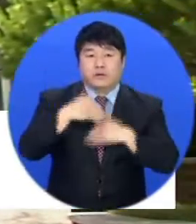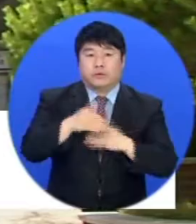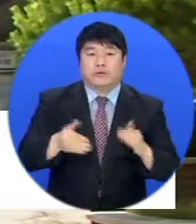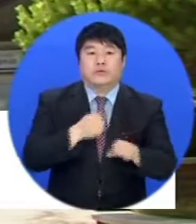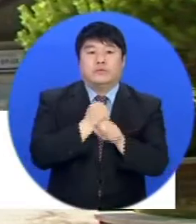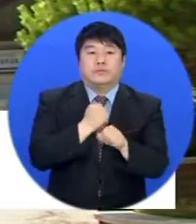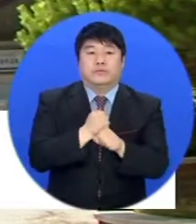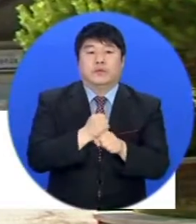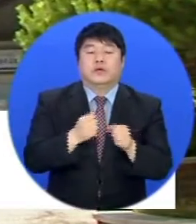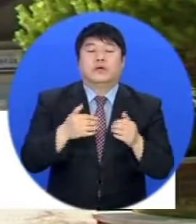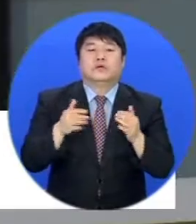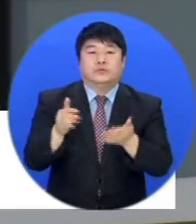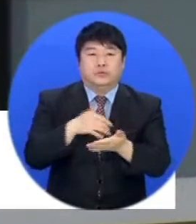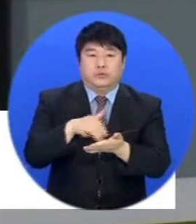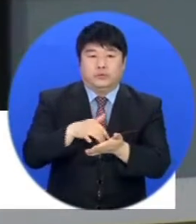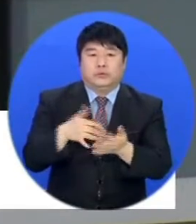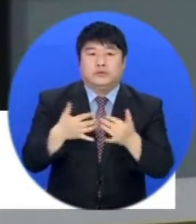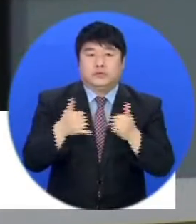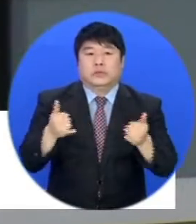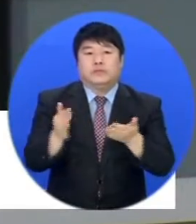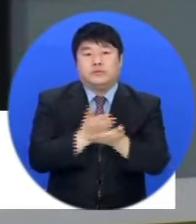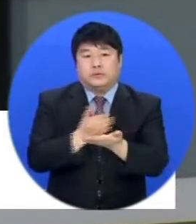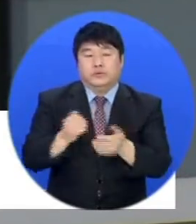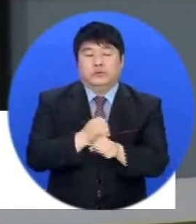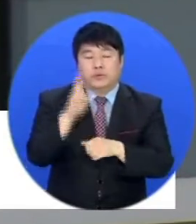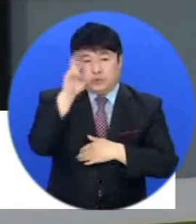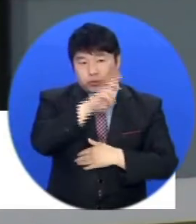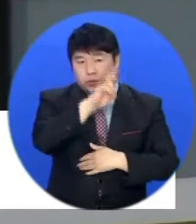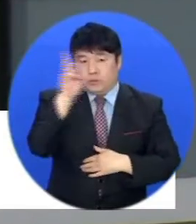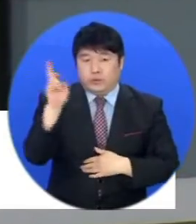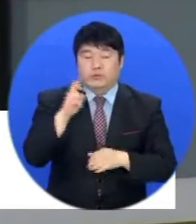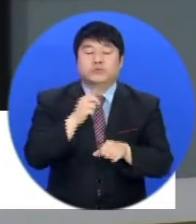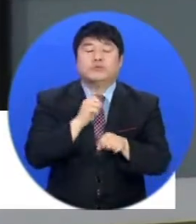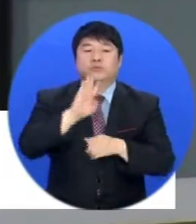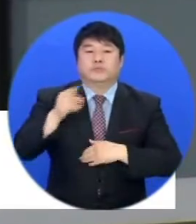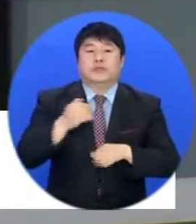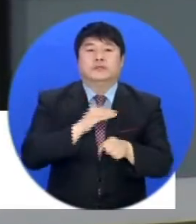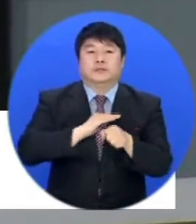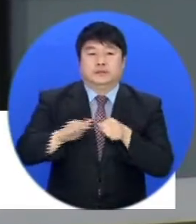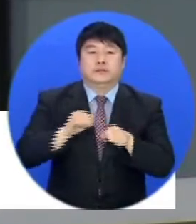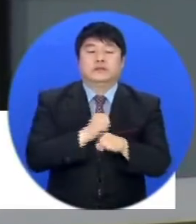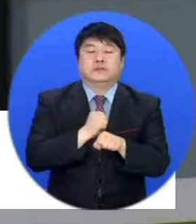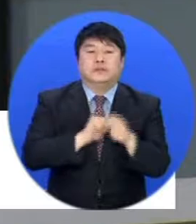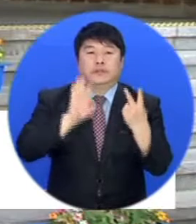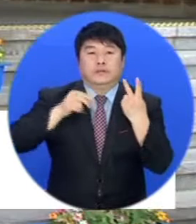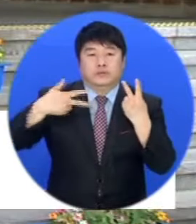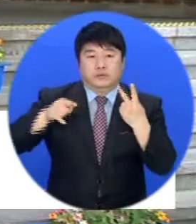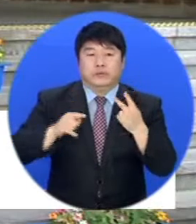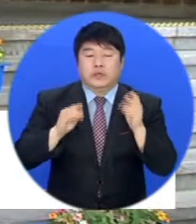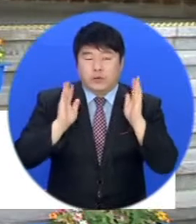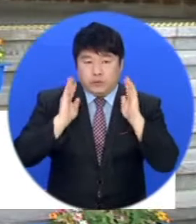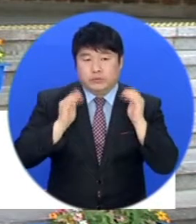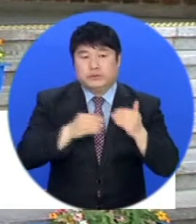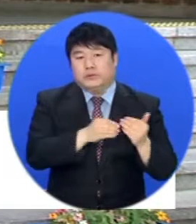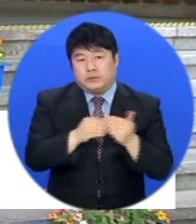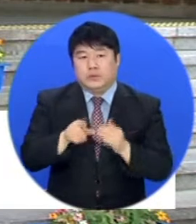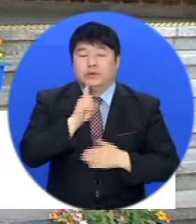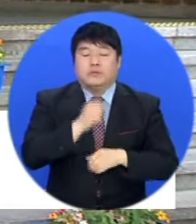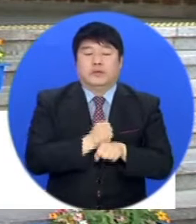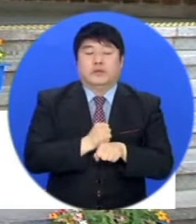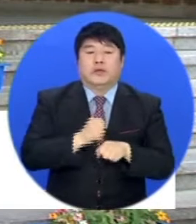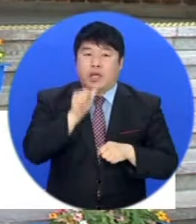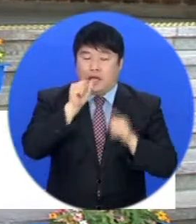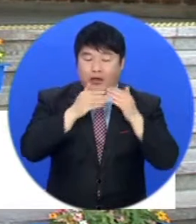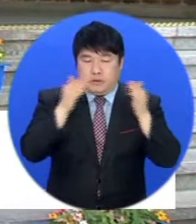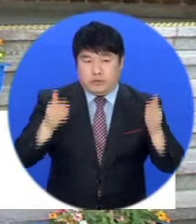인원을 분산시키고 오전 오후반 형태의 2부제 수업을 진행한다고 밝혔습니다. 컨테이너 교실이 설치되지